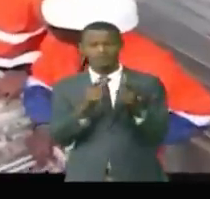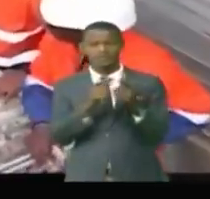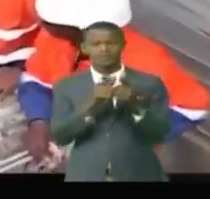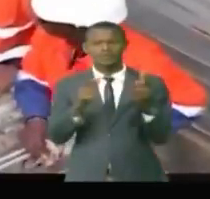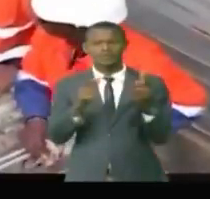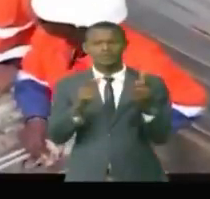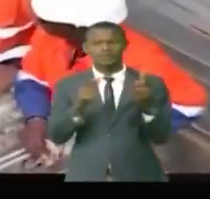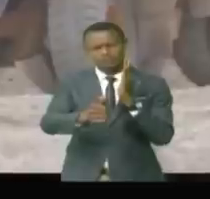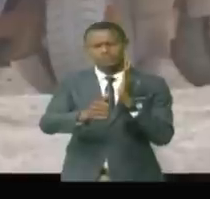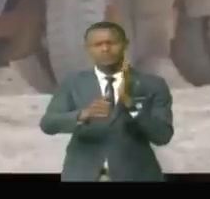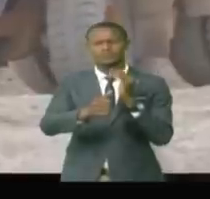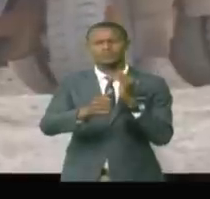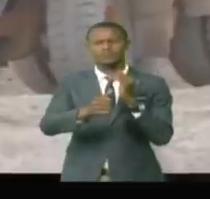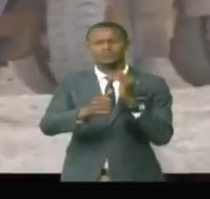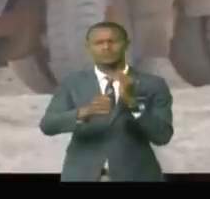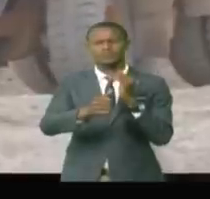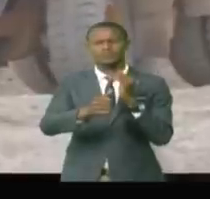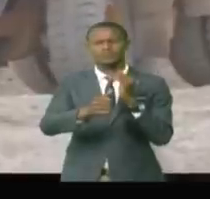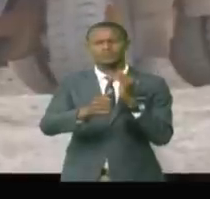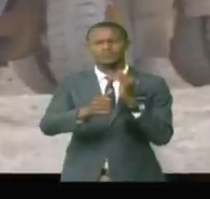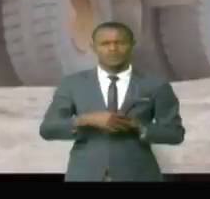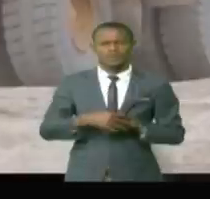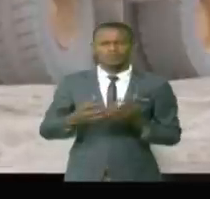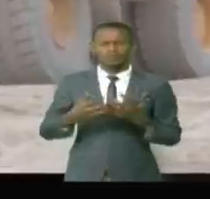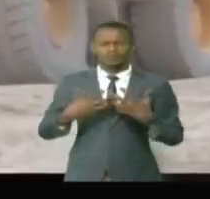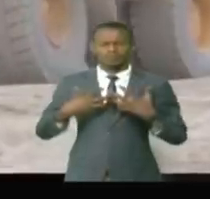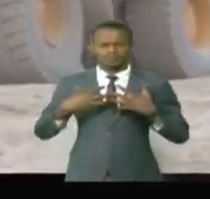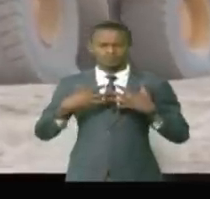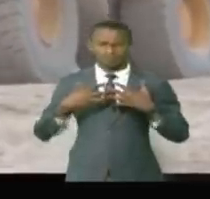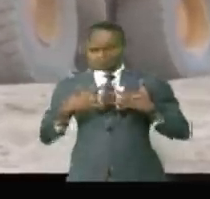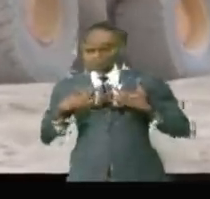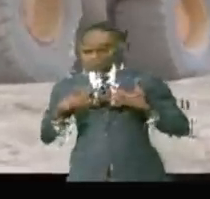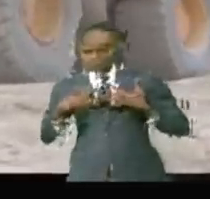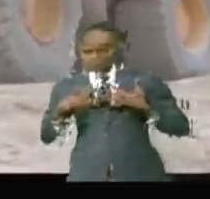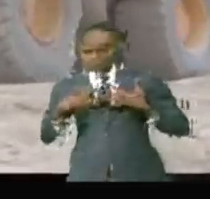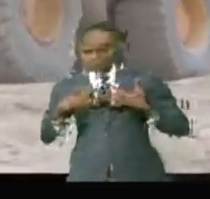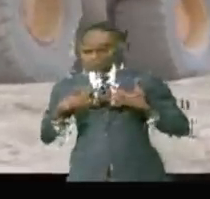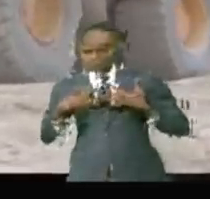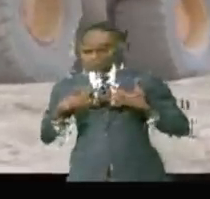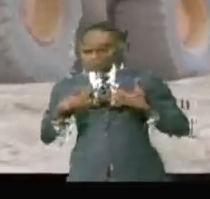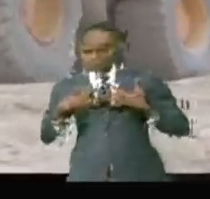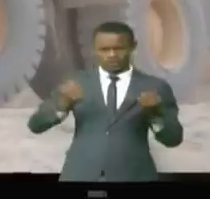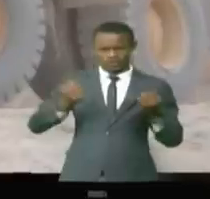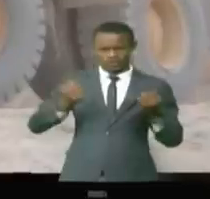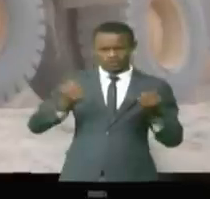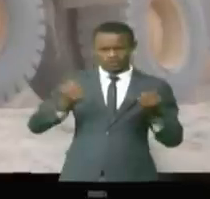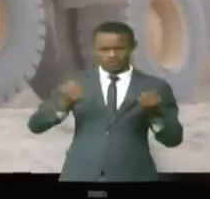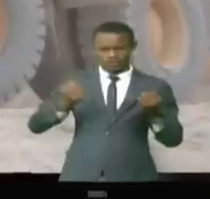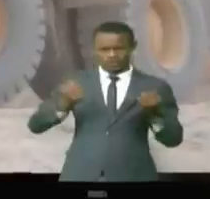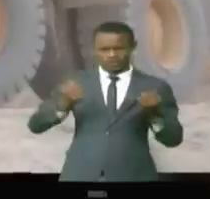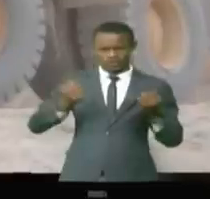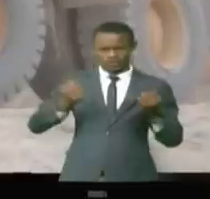des opérateurs de la flotte ainsi sur l'embauche et l'armation des